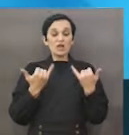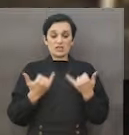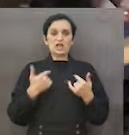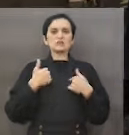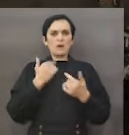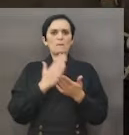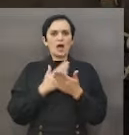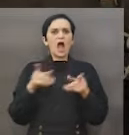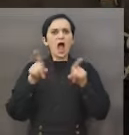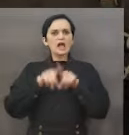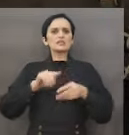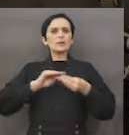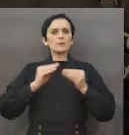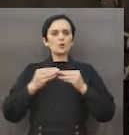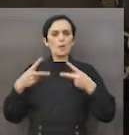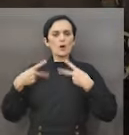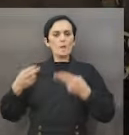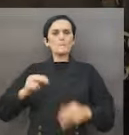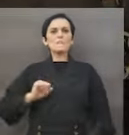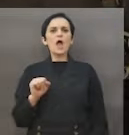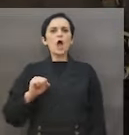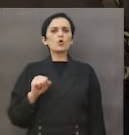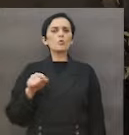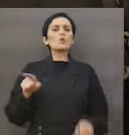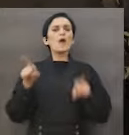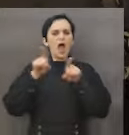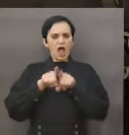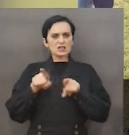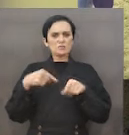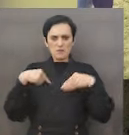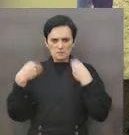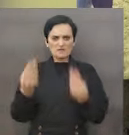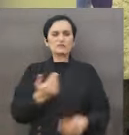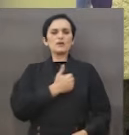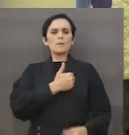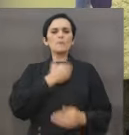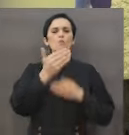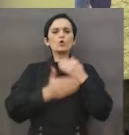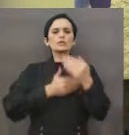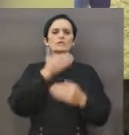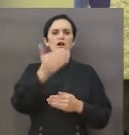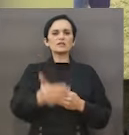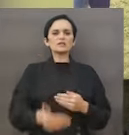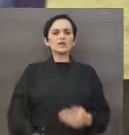დანარჩენი. დღეს მე მყავს ასეთივე პრობლემის მქონე მეგობრები, რომლებსაც ასევე მივცემ მოტივაციას.